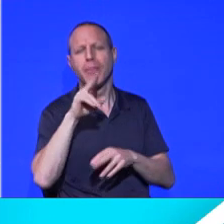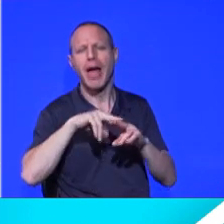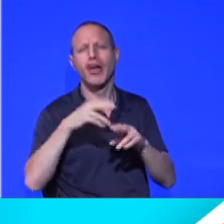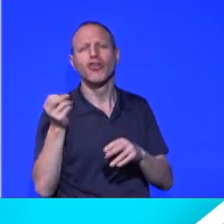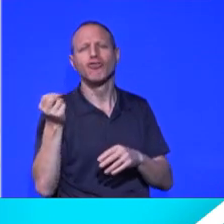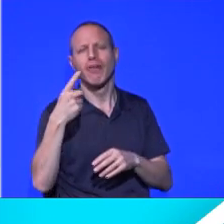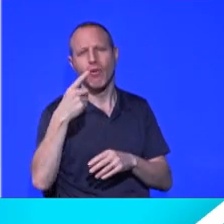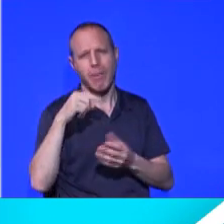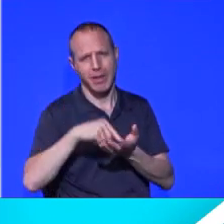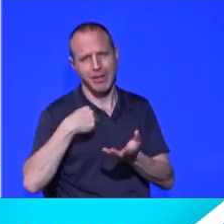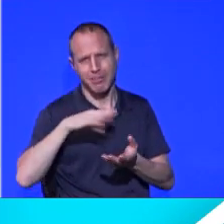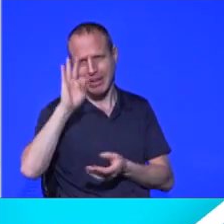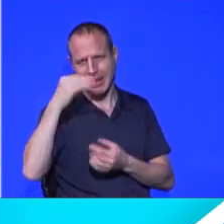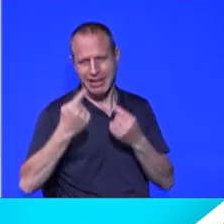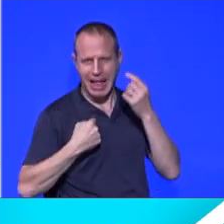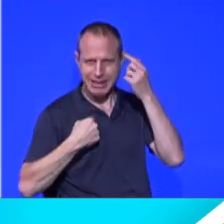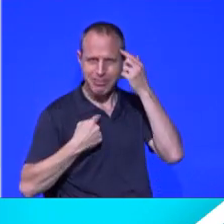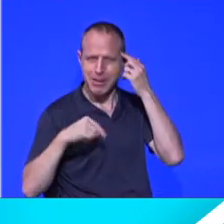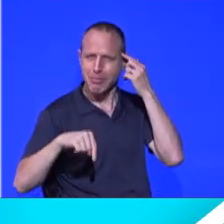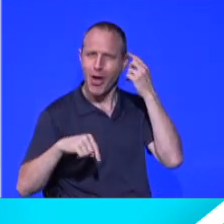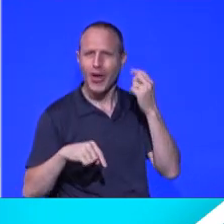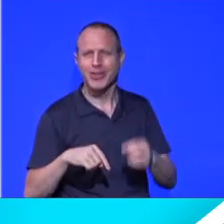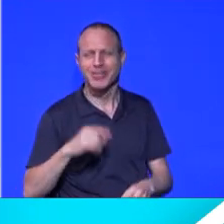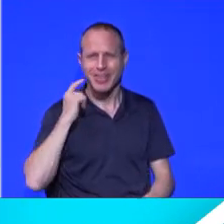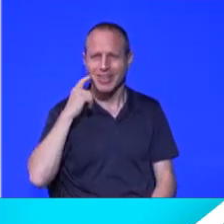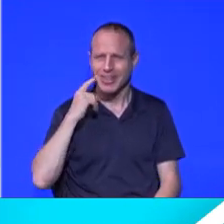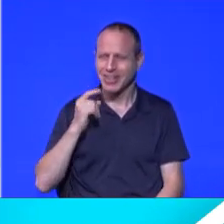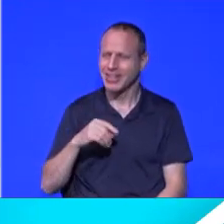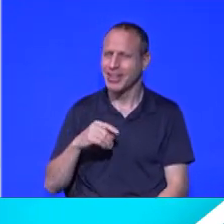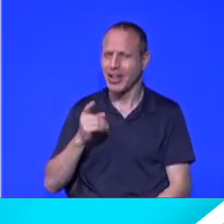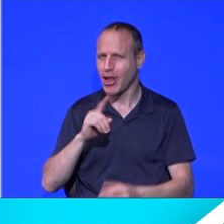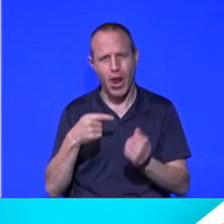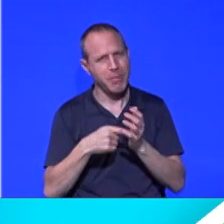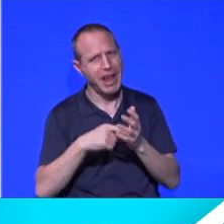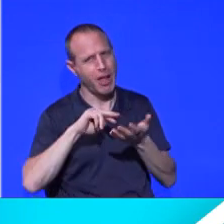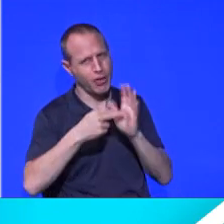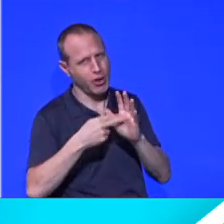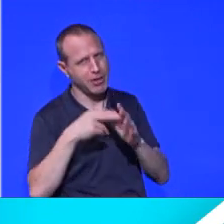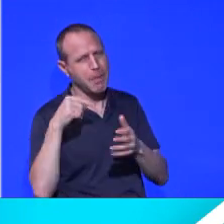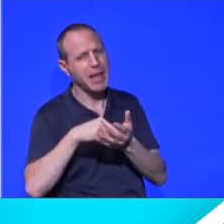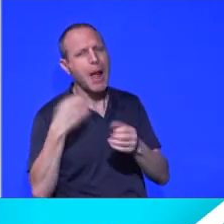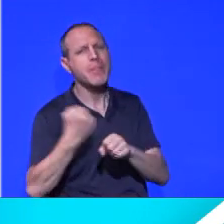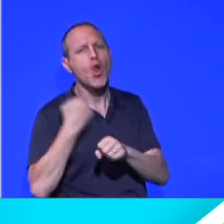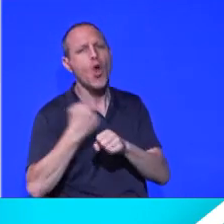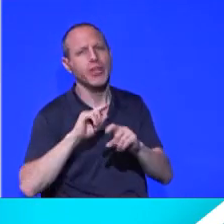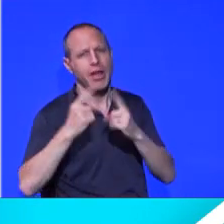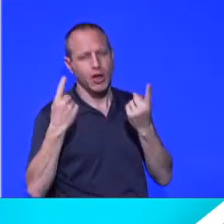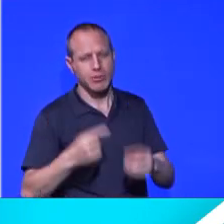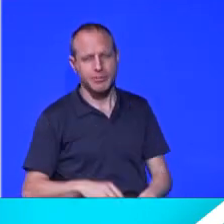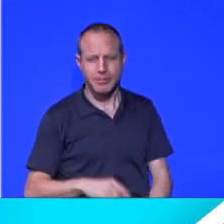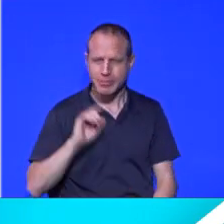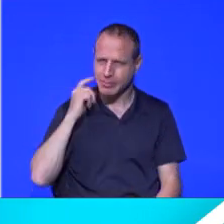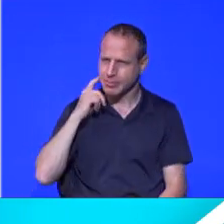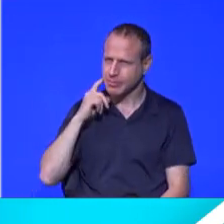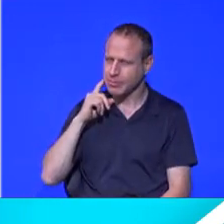שזה למה מצאתי את עצמי פה. אבל זה לא בגלל, זה לא בגלל התוכנית, זה בגלל פעילויות אחרות מבורכות.